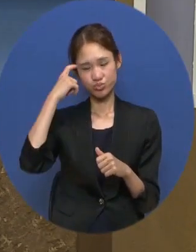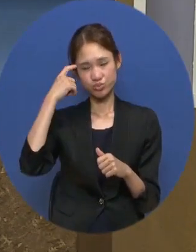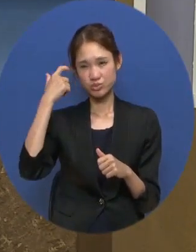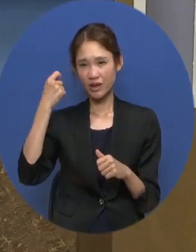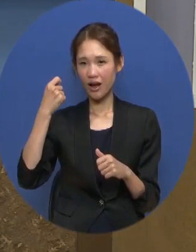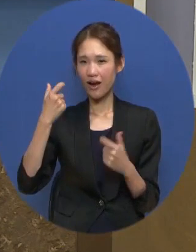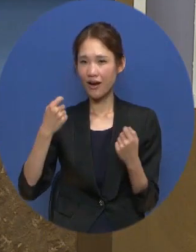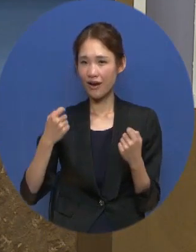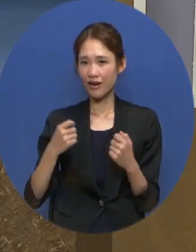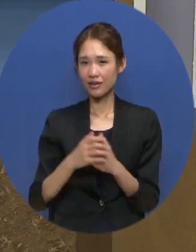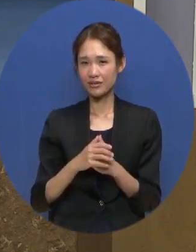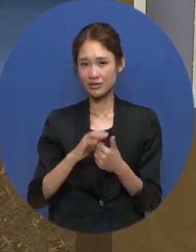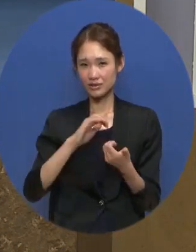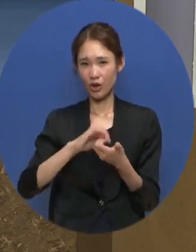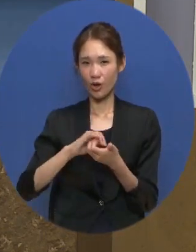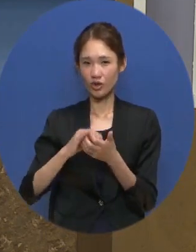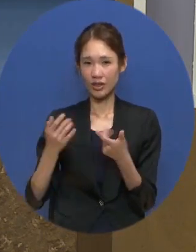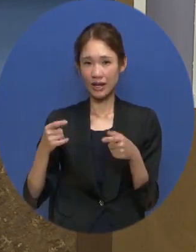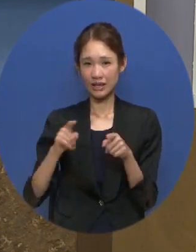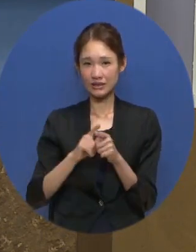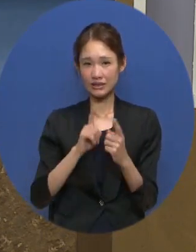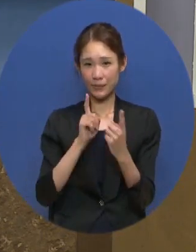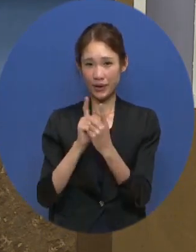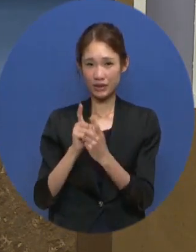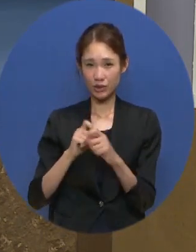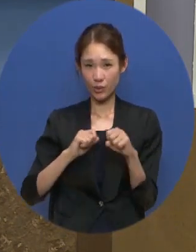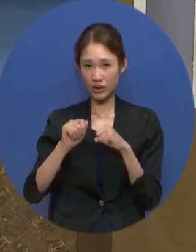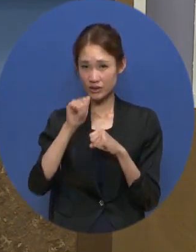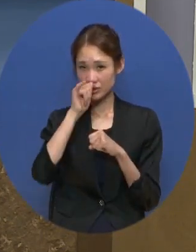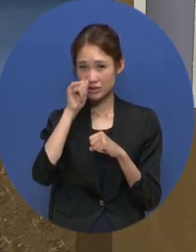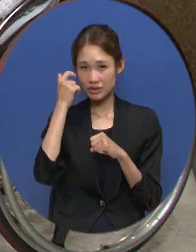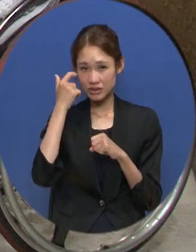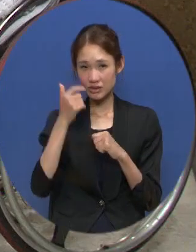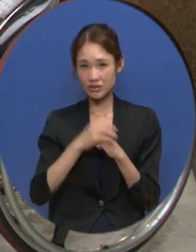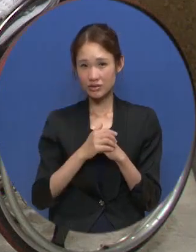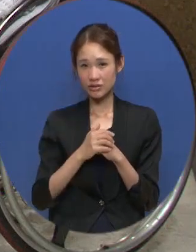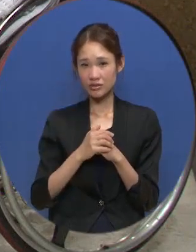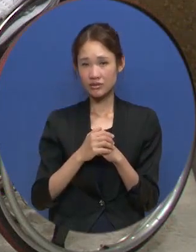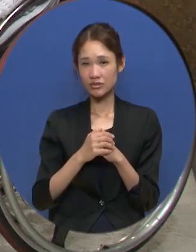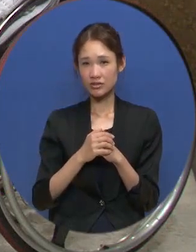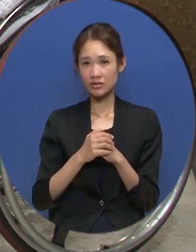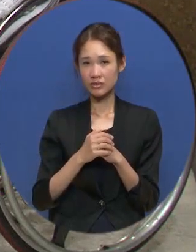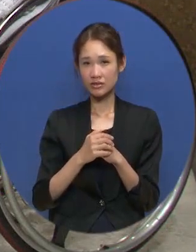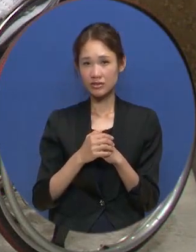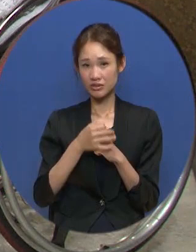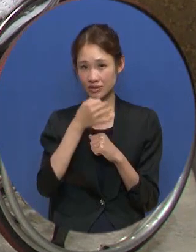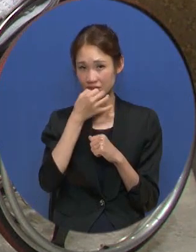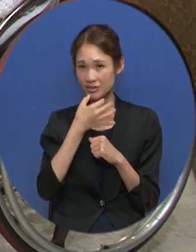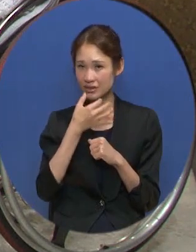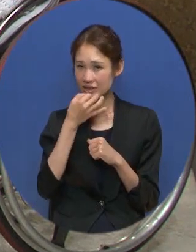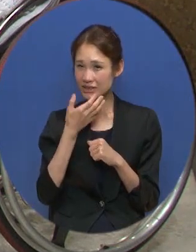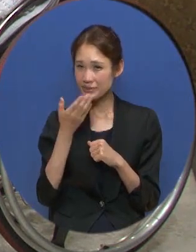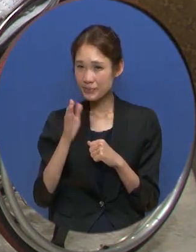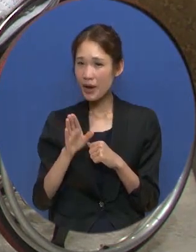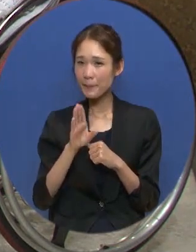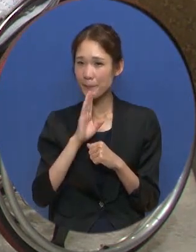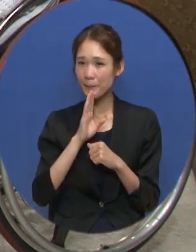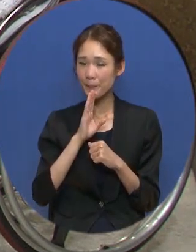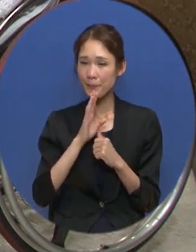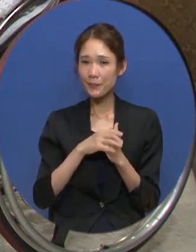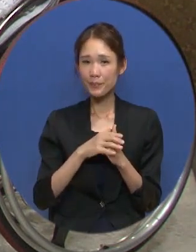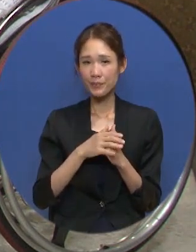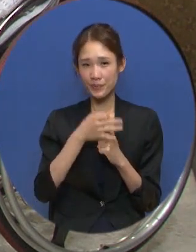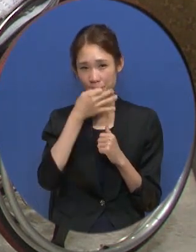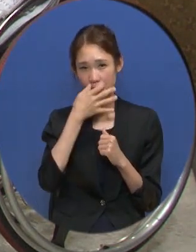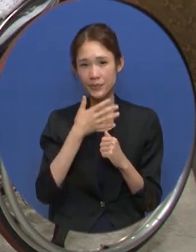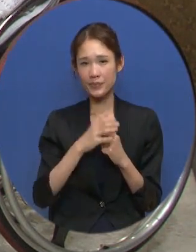들거든요. 그래서 정기적으로 같이 만나고 하는 그런 활동도 하시나요? 일단 아무래도 좀 힘들겠지만 그렇죠.